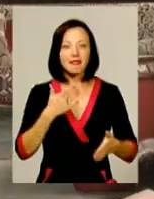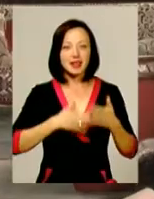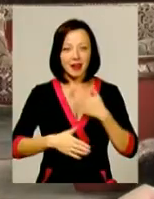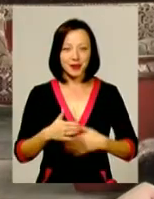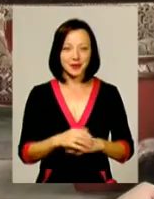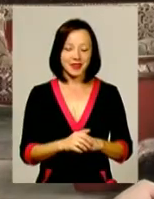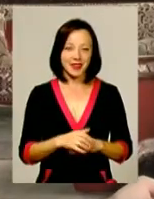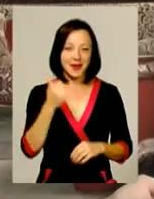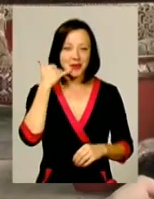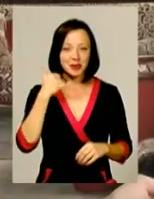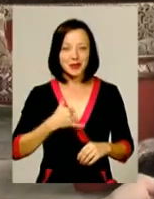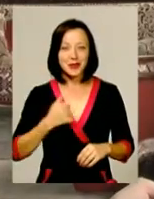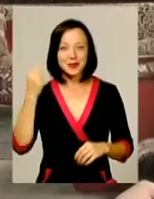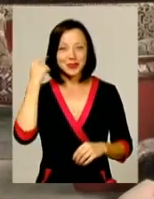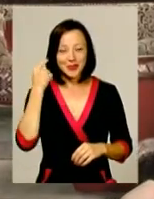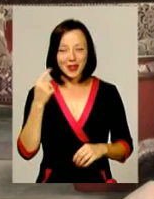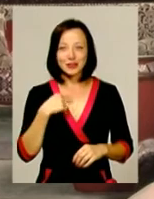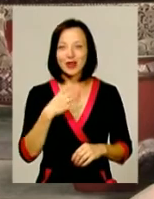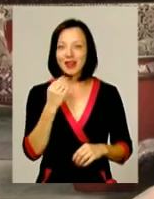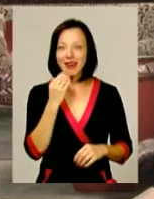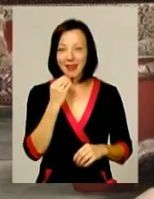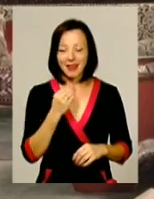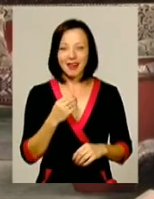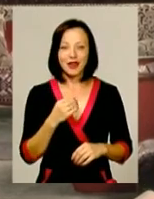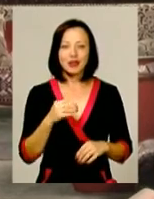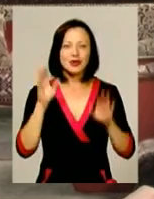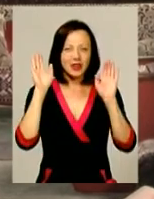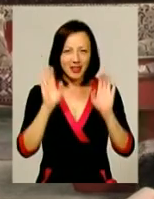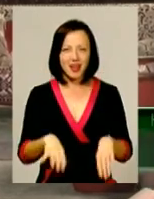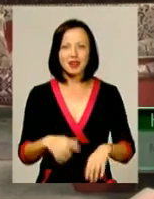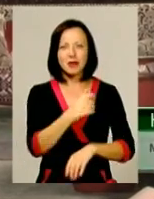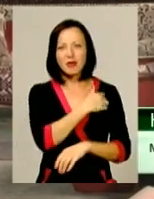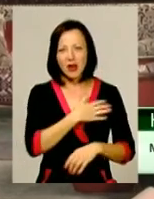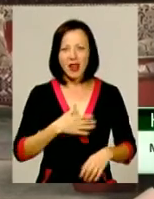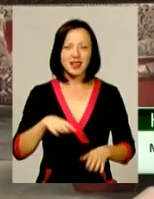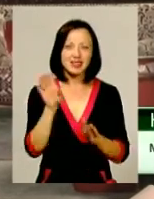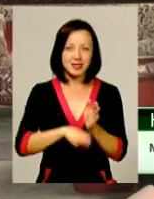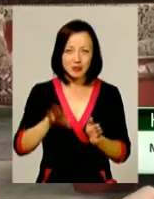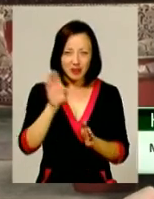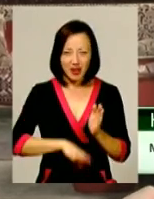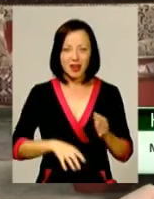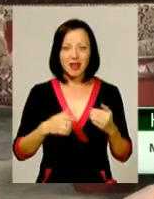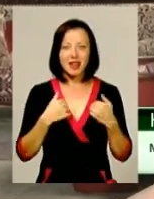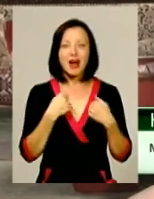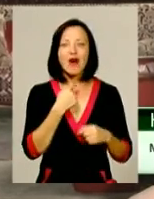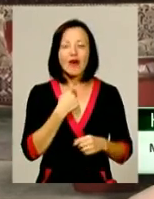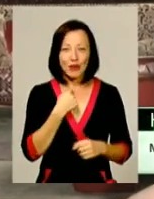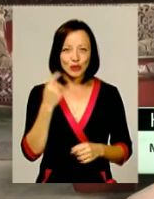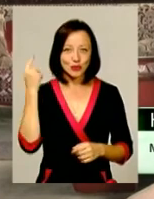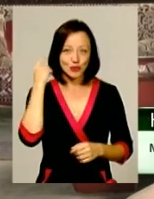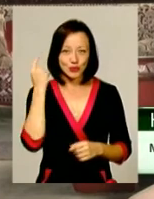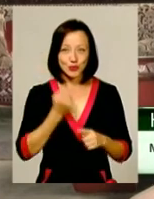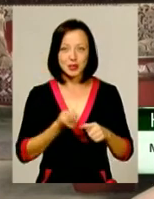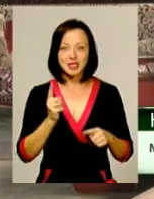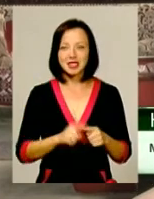По телефоні почула, що він до мене заговорив. Думаю, ну ладно вже, ну поранений, ну що там не є, ну я його голос чую. Це